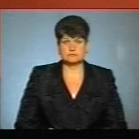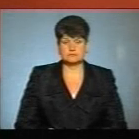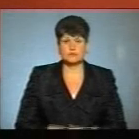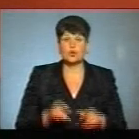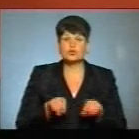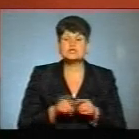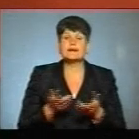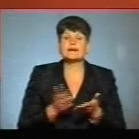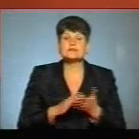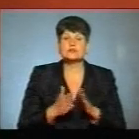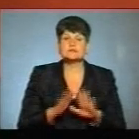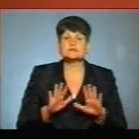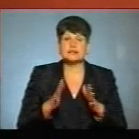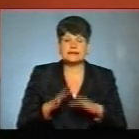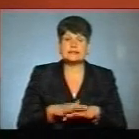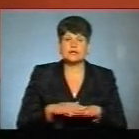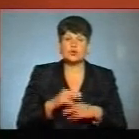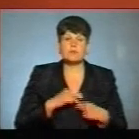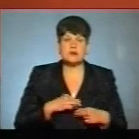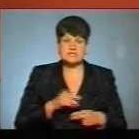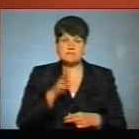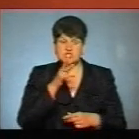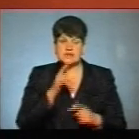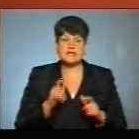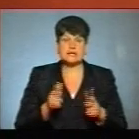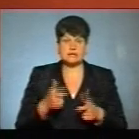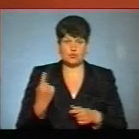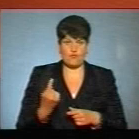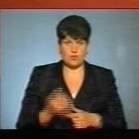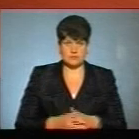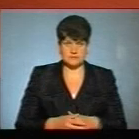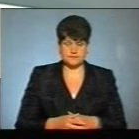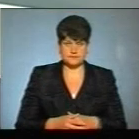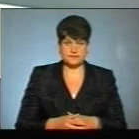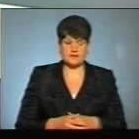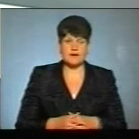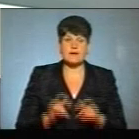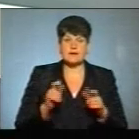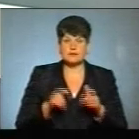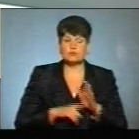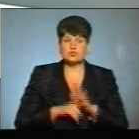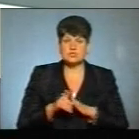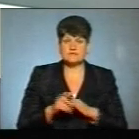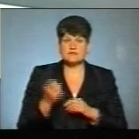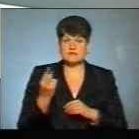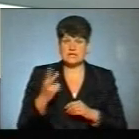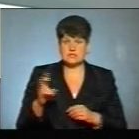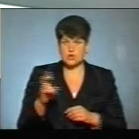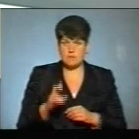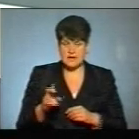Отож, яка ситуація склалася на ринку праці під час карантину в області? Ну, карантин почався з 12